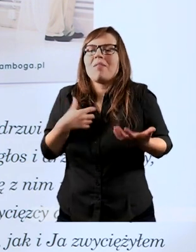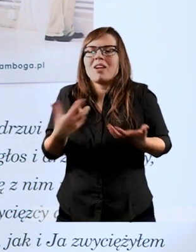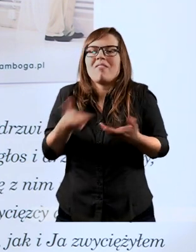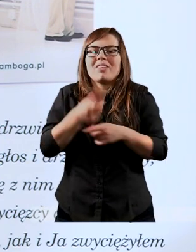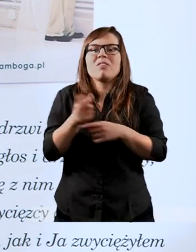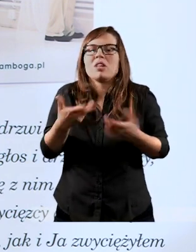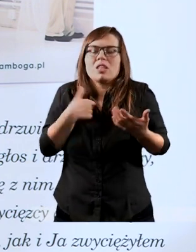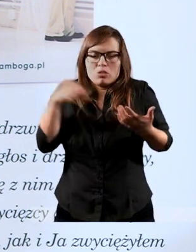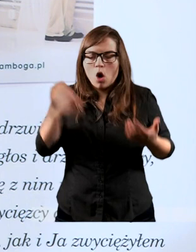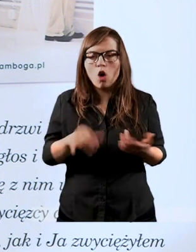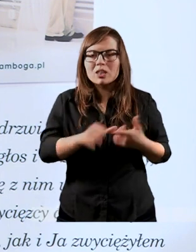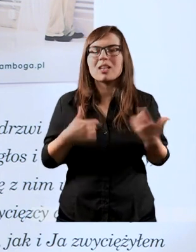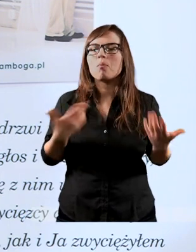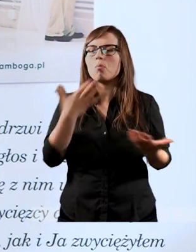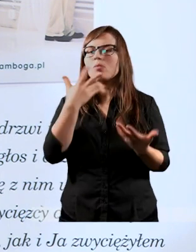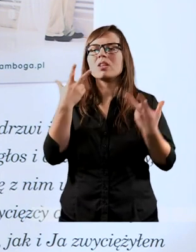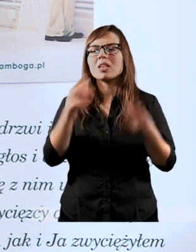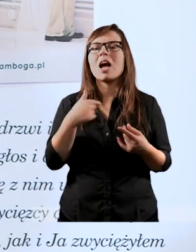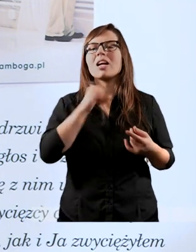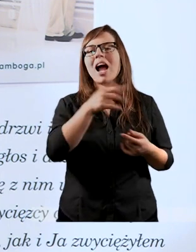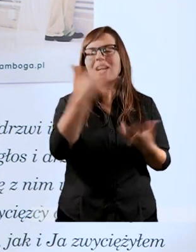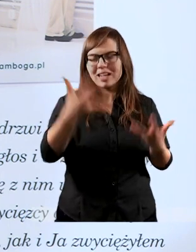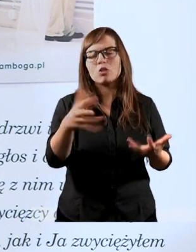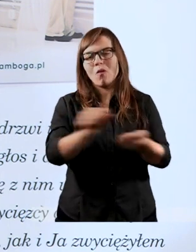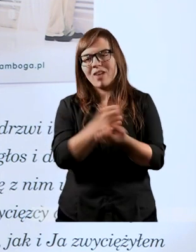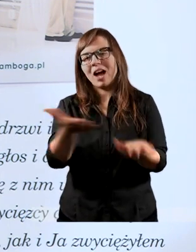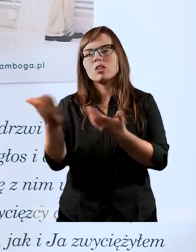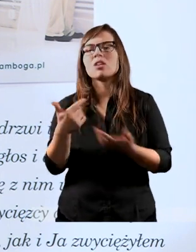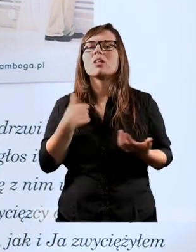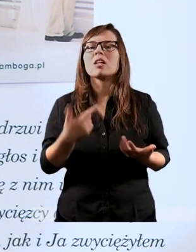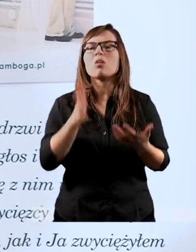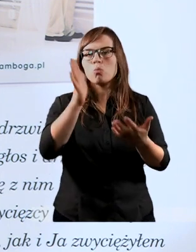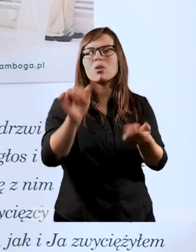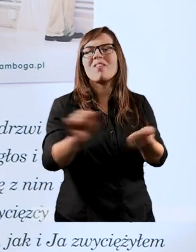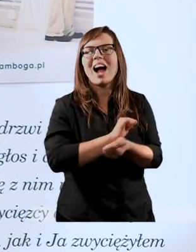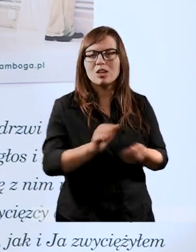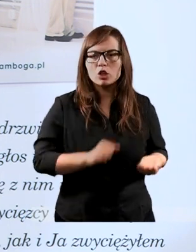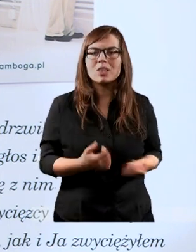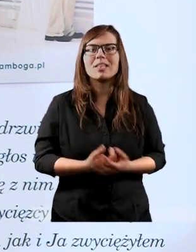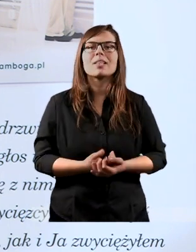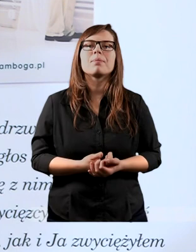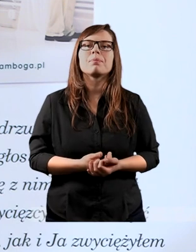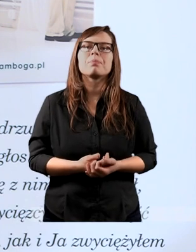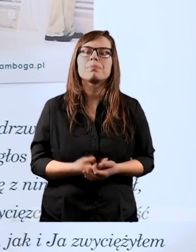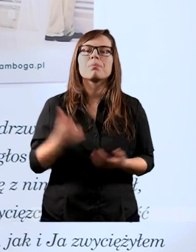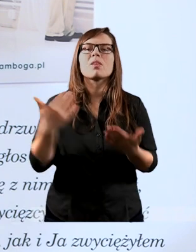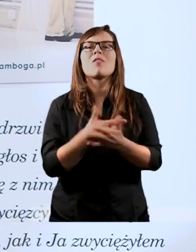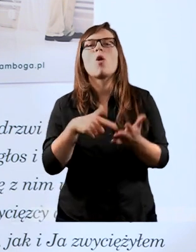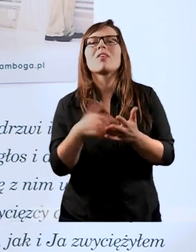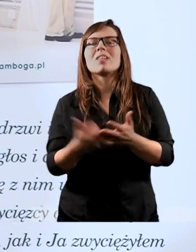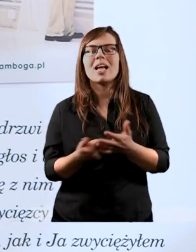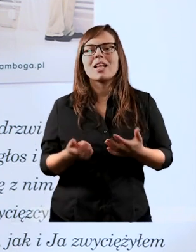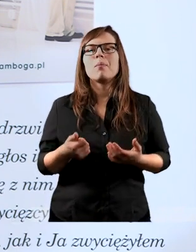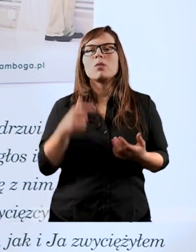nie walczyć? Jesteś gorsi jesteśmy? A Pan Bóg mówi, no jak chcecie, to walczcie. No to później walczyli. W Nowym Testamencie